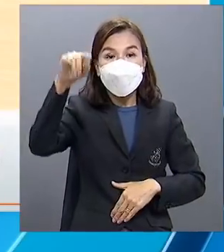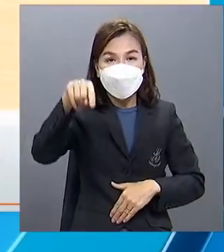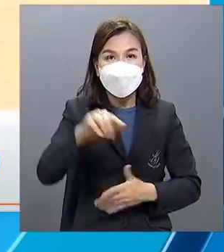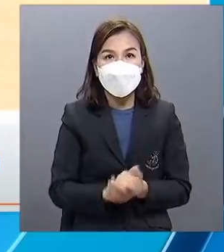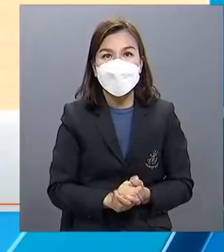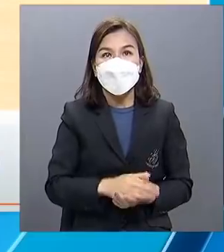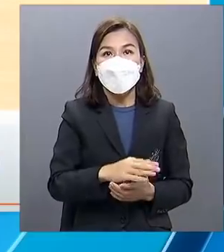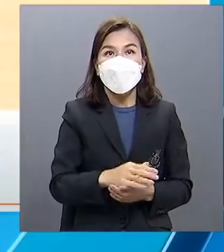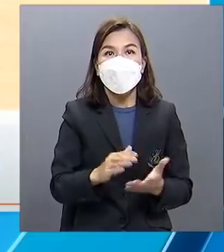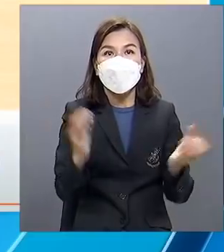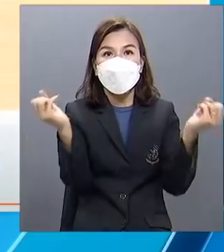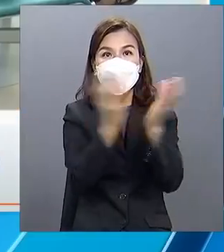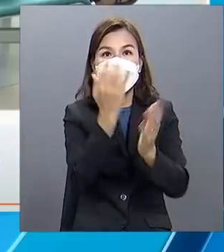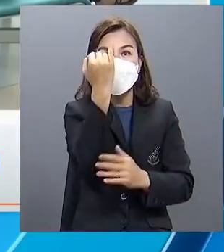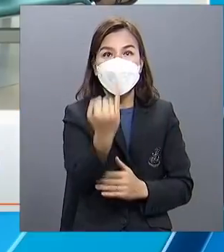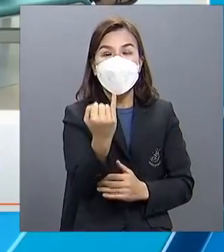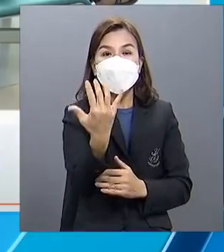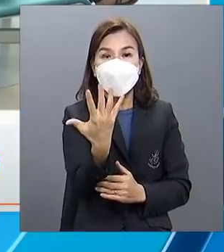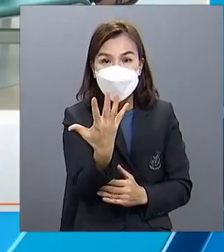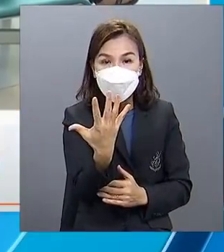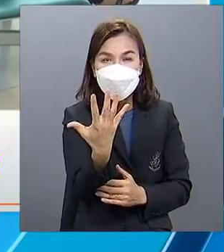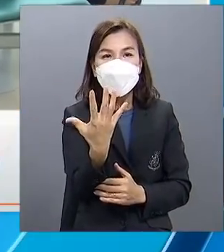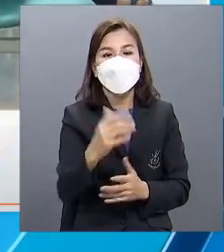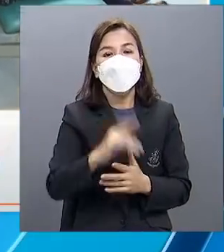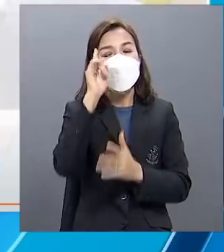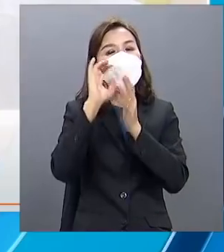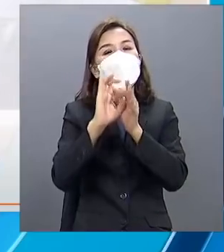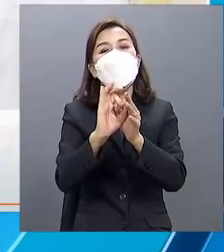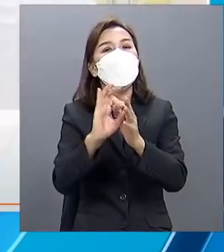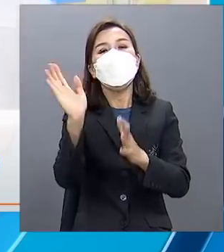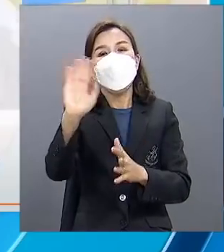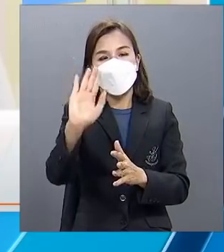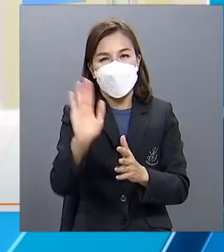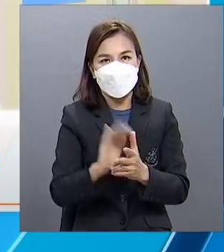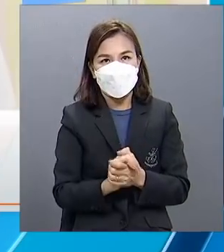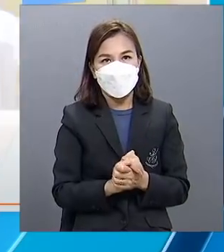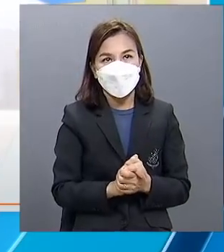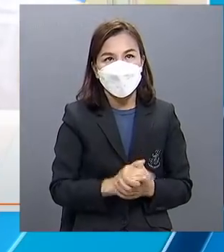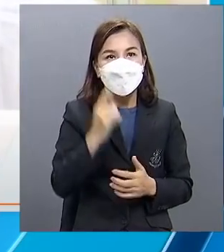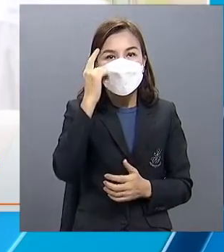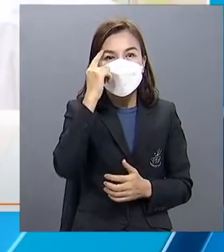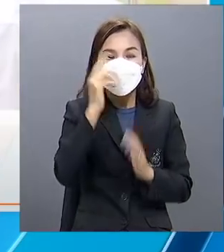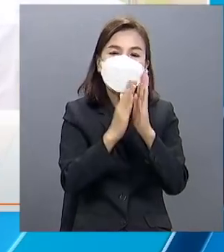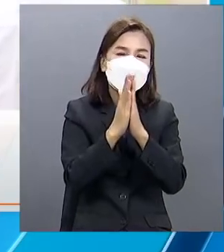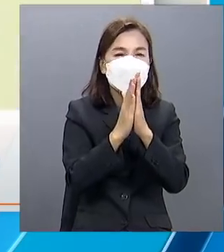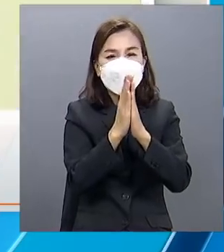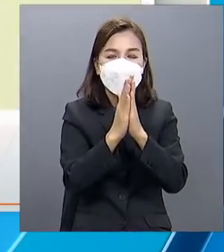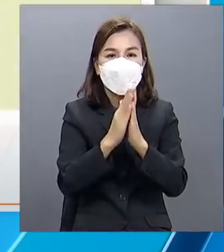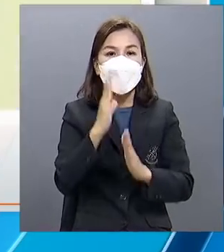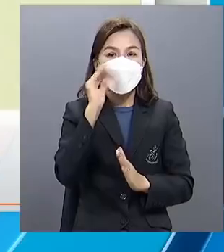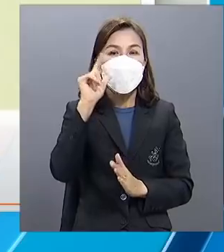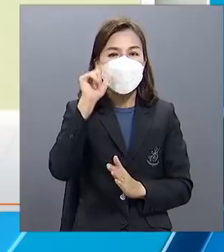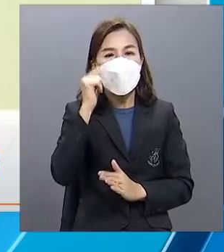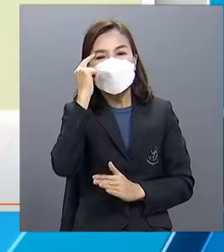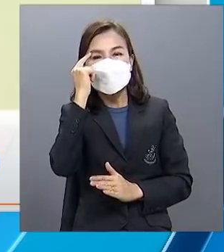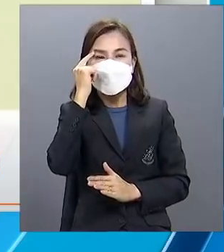ที่เป็นส่วนประกอบของ Black Seaเนี่ยก็ไม่มีอะไรที่ต้องกังวลนะครับแต่ผมคิดว่าผมว่าเป็นเป็นความท้าทายของผู้ปกครองพอสมควรผมเข้าใจว่า